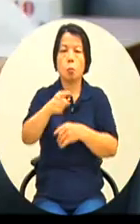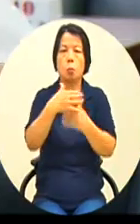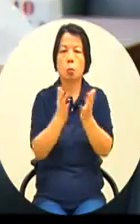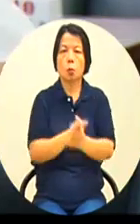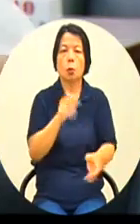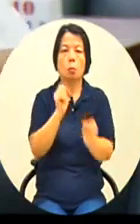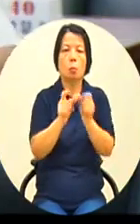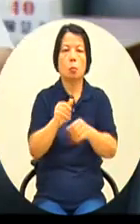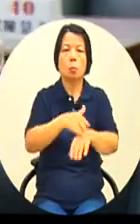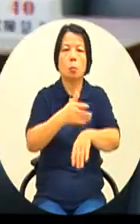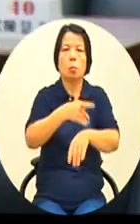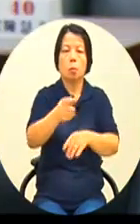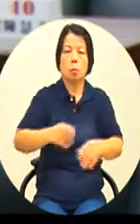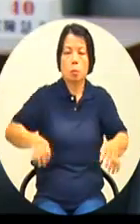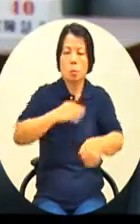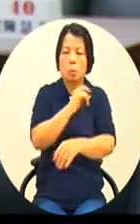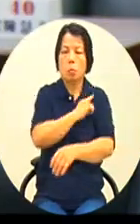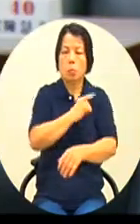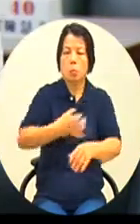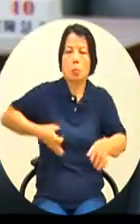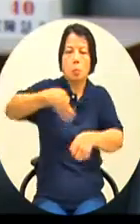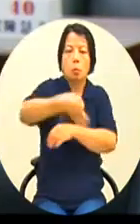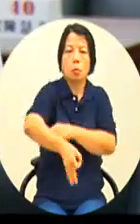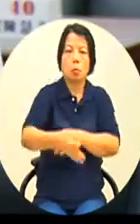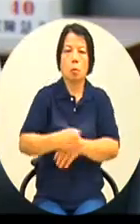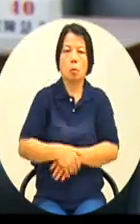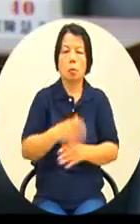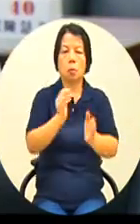件，咱钱自动就贴油箱，